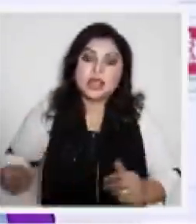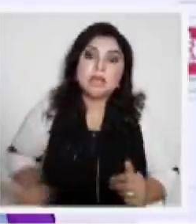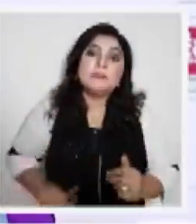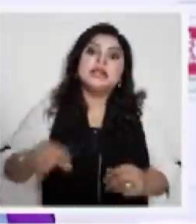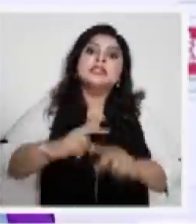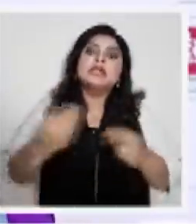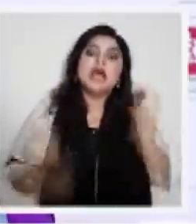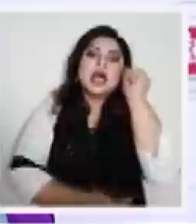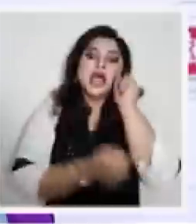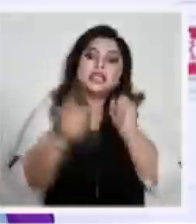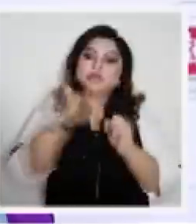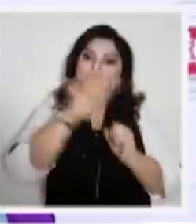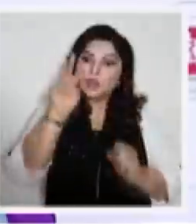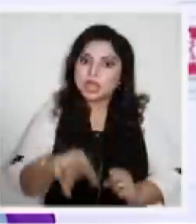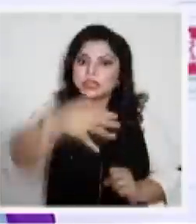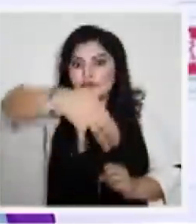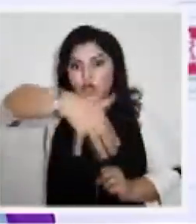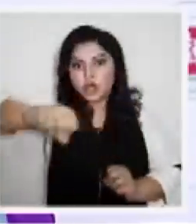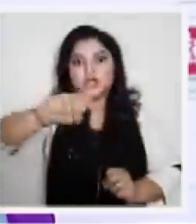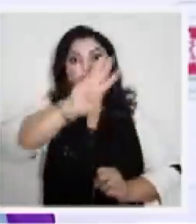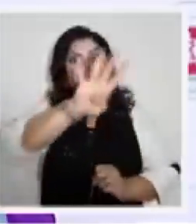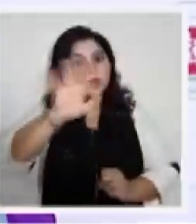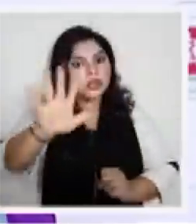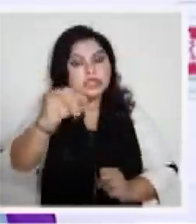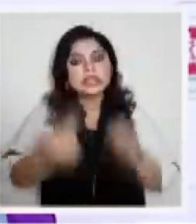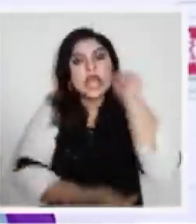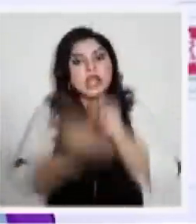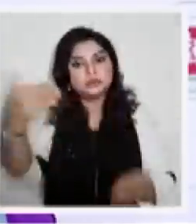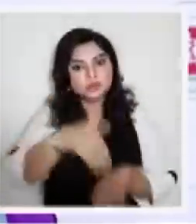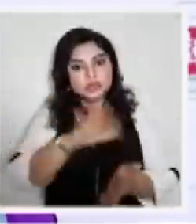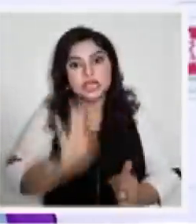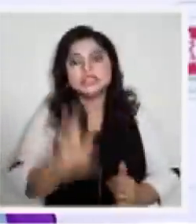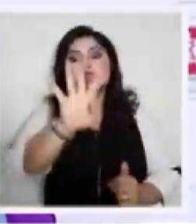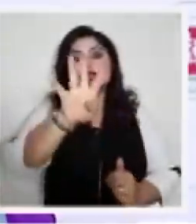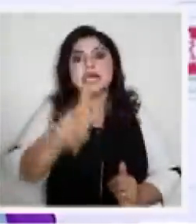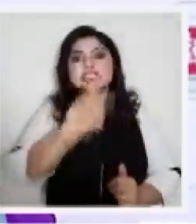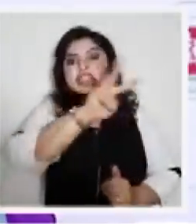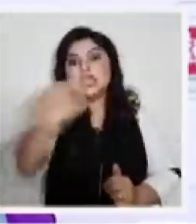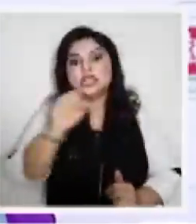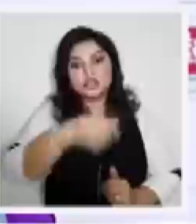আছে 15 জন এবং খালি আছে 24টি। সারা দেশে সাধারণ শয্যা সংখ্যা